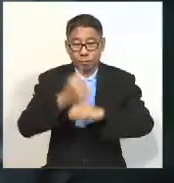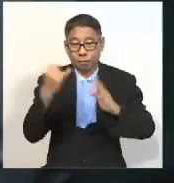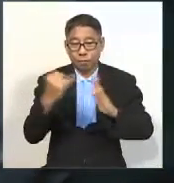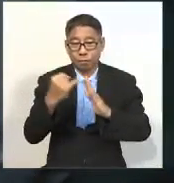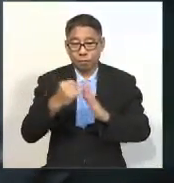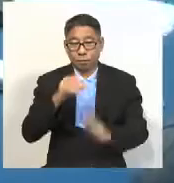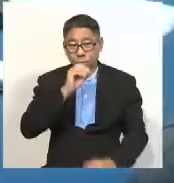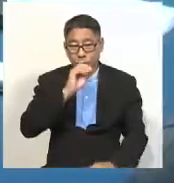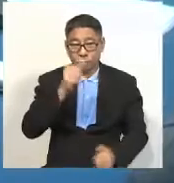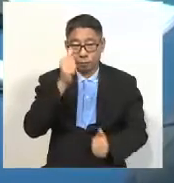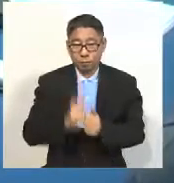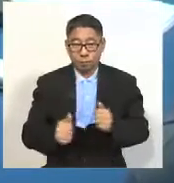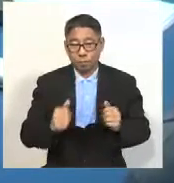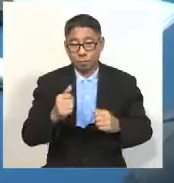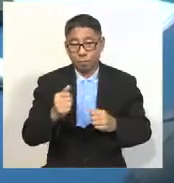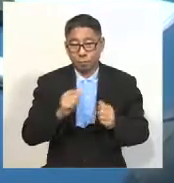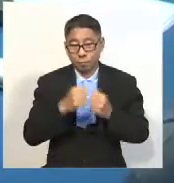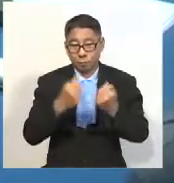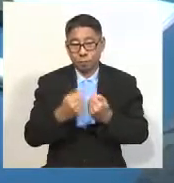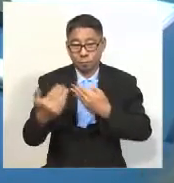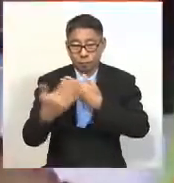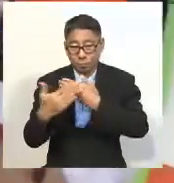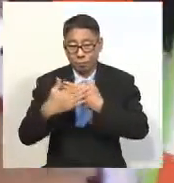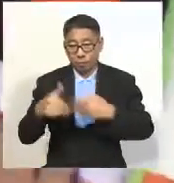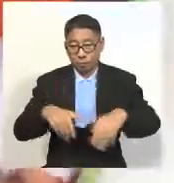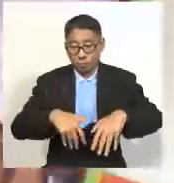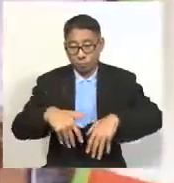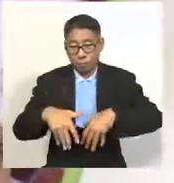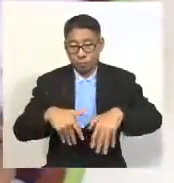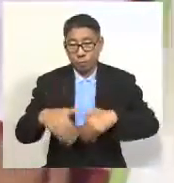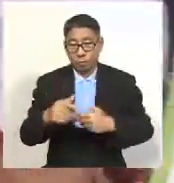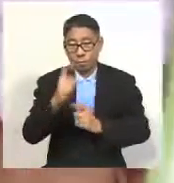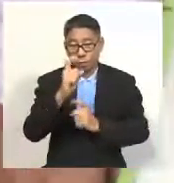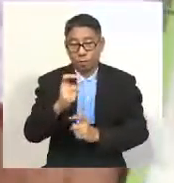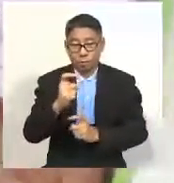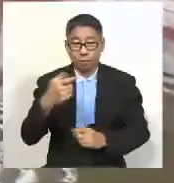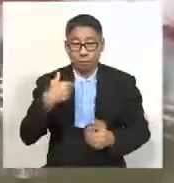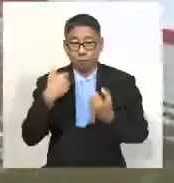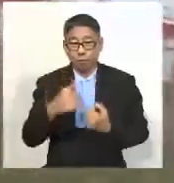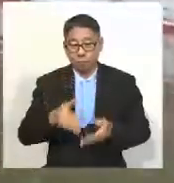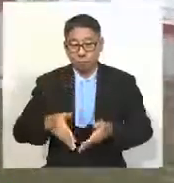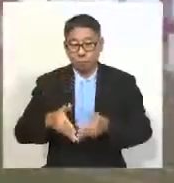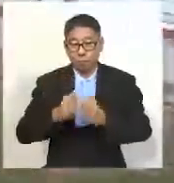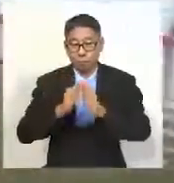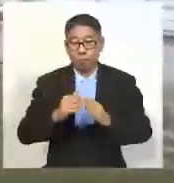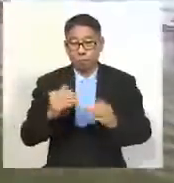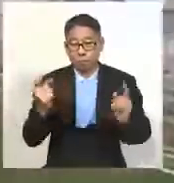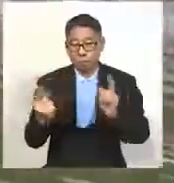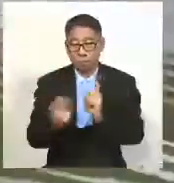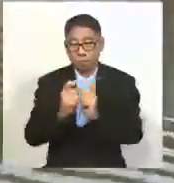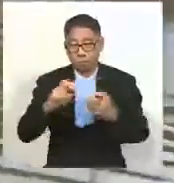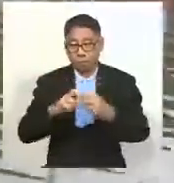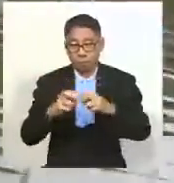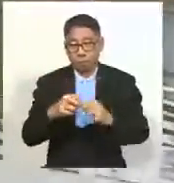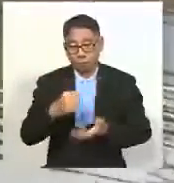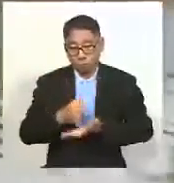การจังหวัดก็สั่งการทุกอำเภอแจ้งเตือนภัยระดับสูงแก่ประชาชนในพื้นที่เสี่ยงรวมทั้งจัดตั้งจุดเผชิญเหตุให้พ